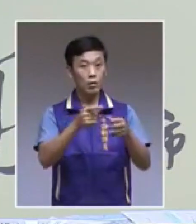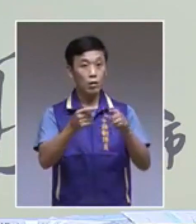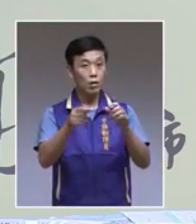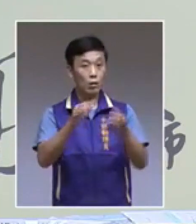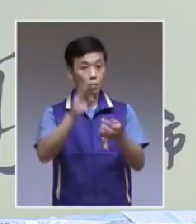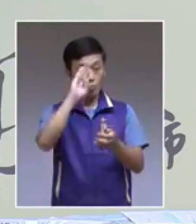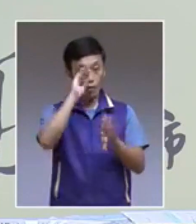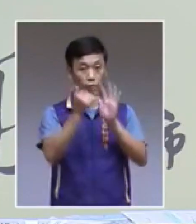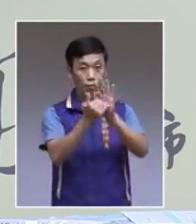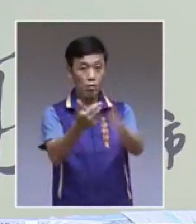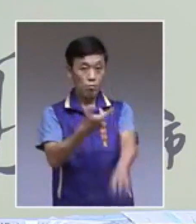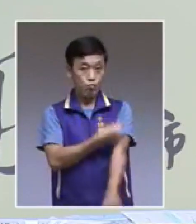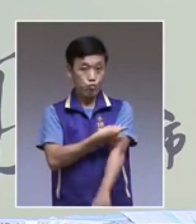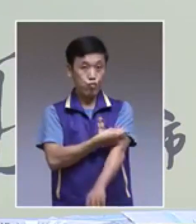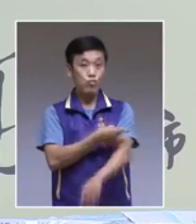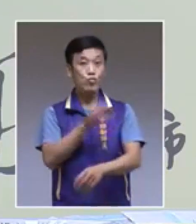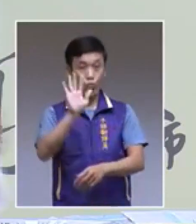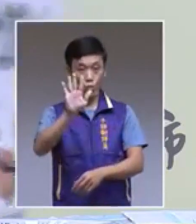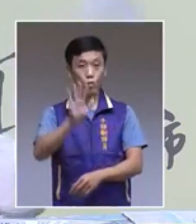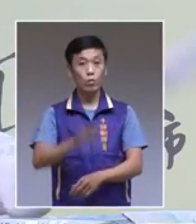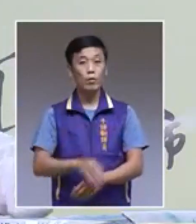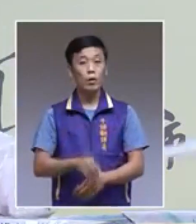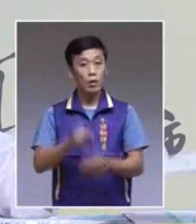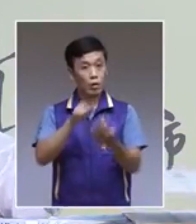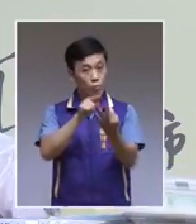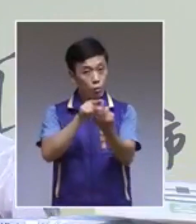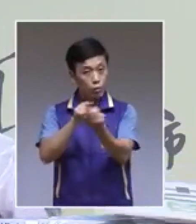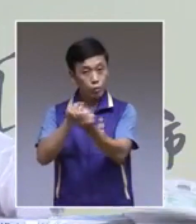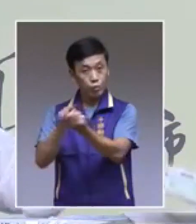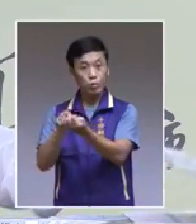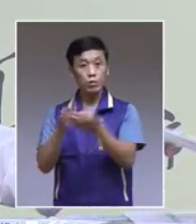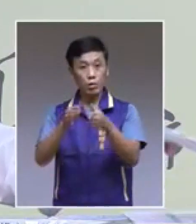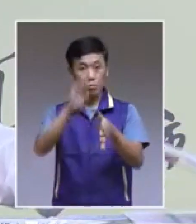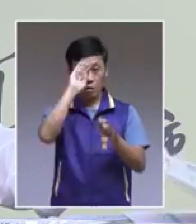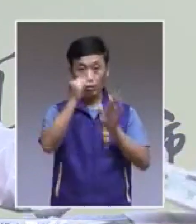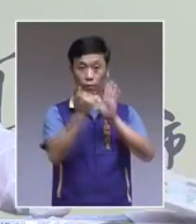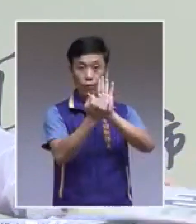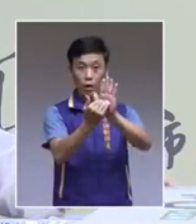个施打，所以我相信这个都是对于防疫来讲非常的重要。